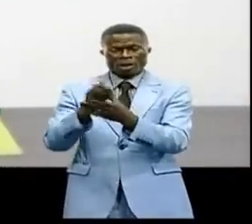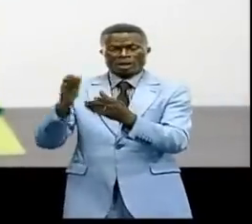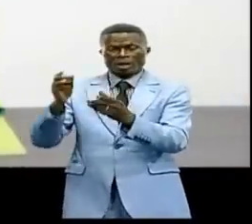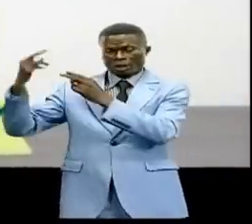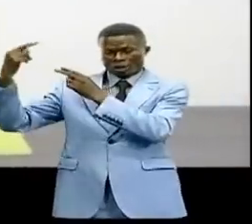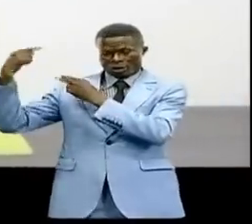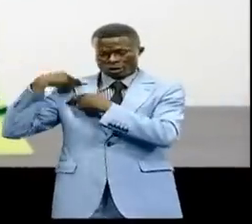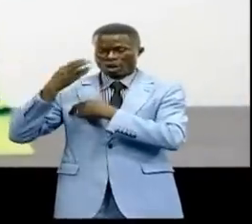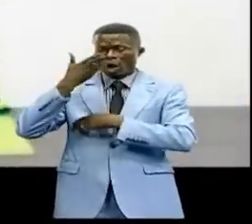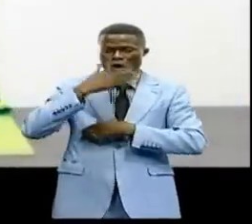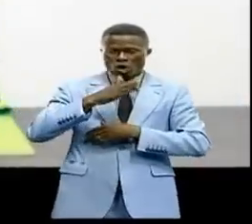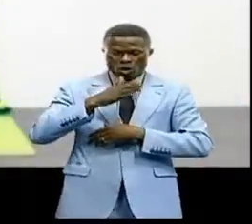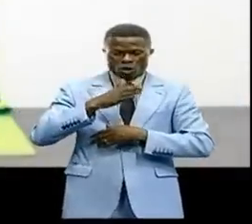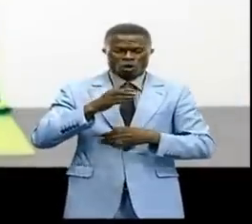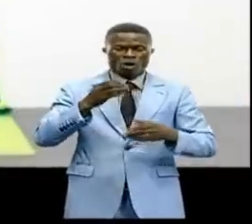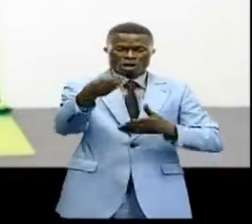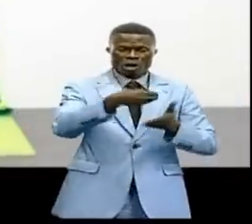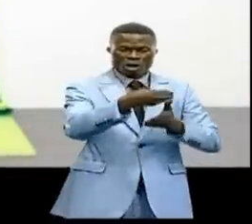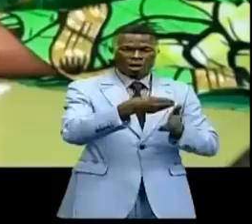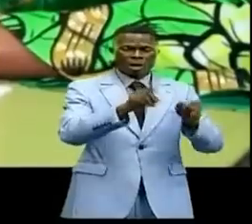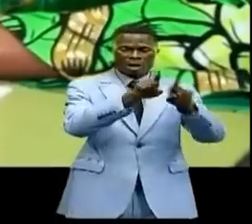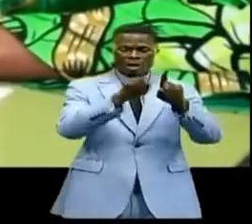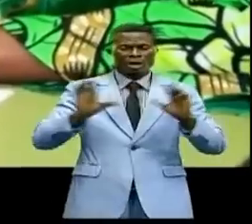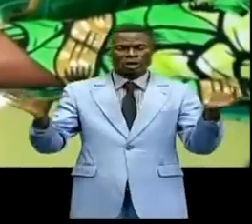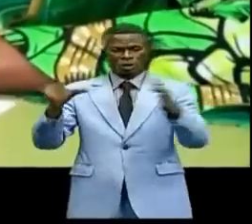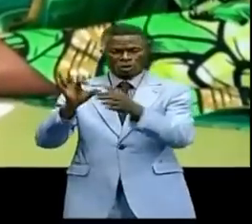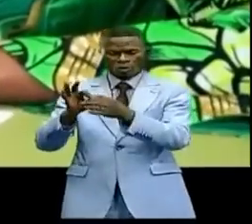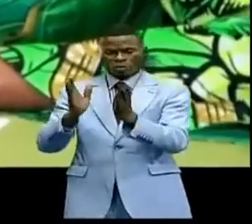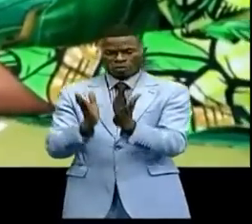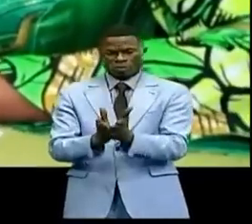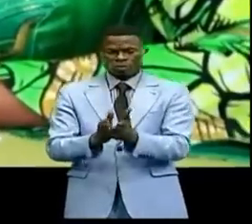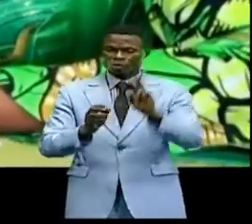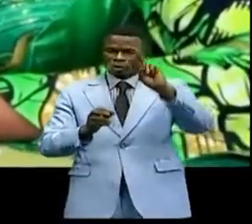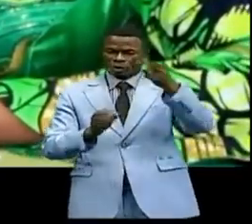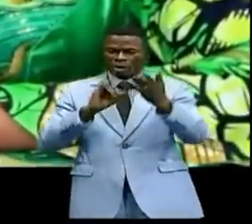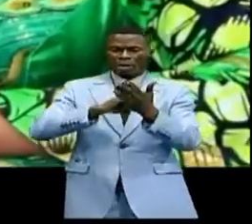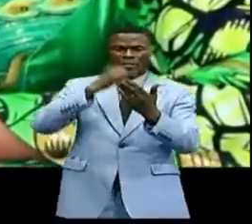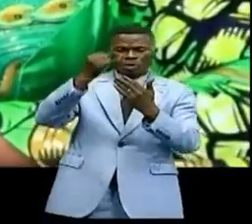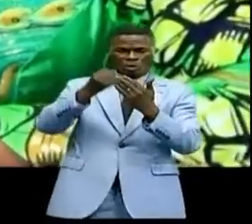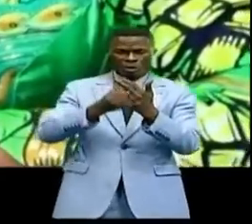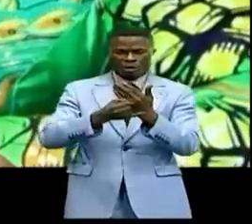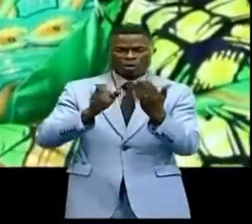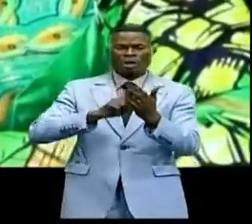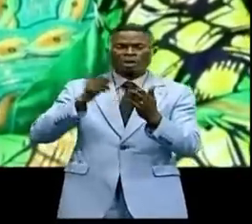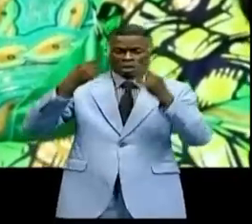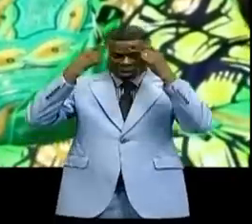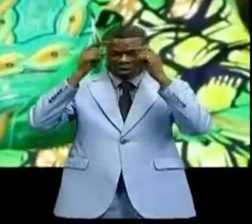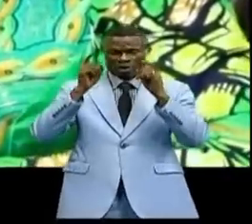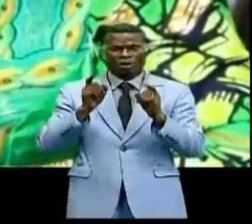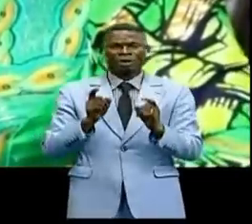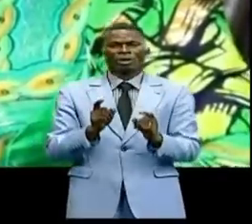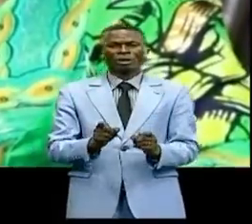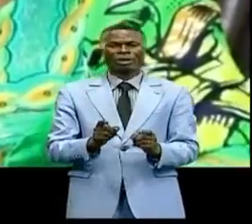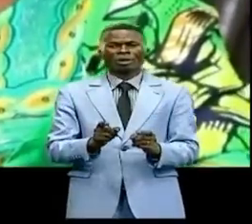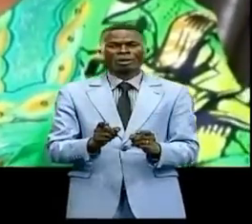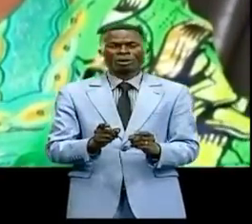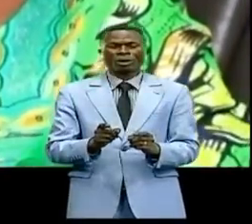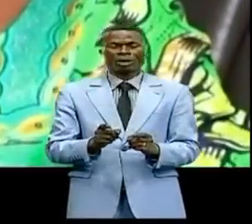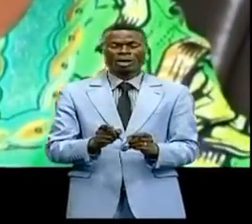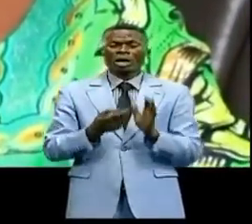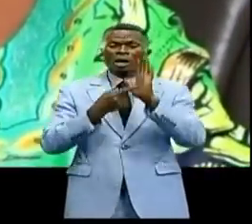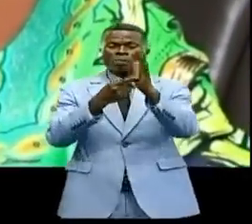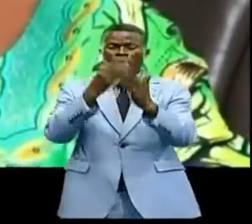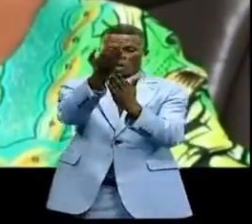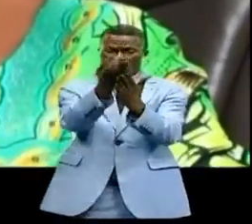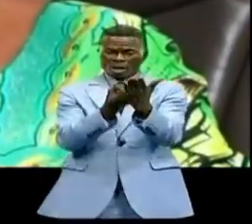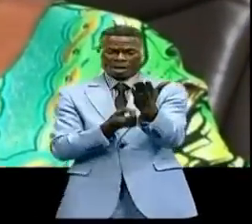de soins, les régulateurs et les mutualistes. Deuxième projet, projet de décret déterminant la